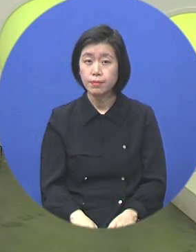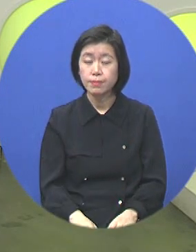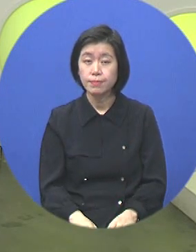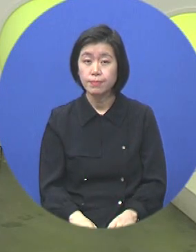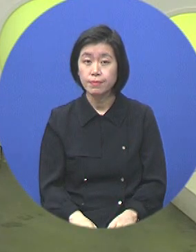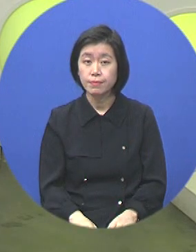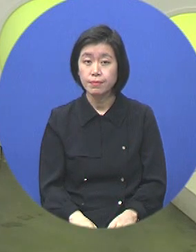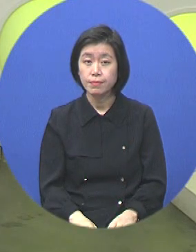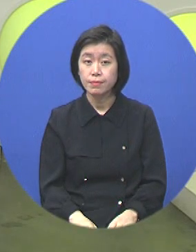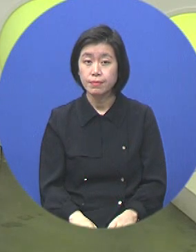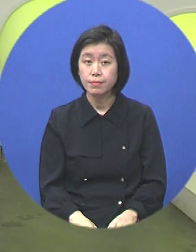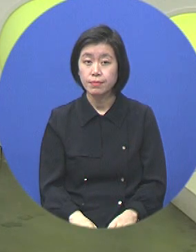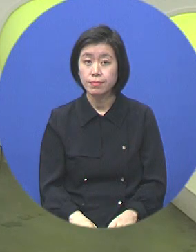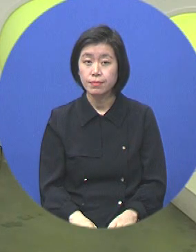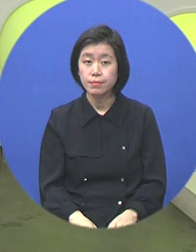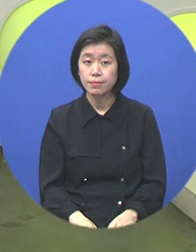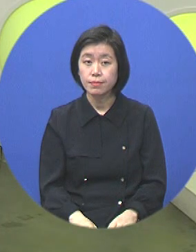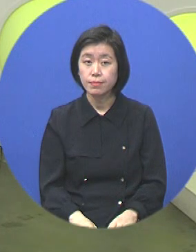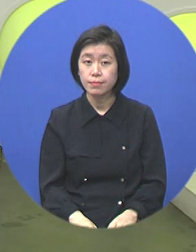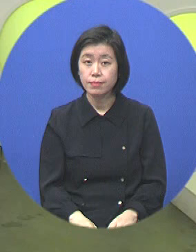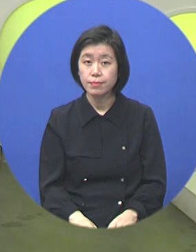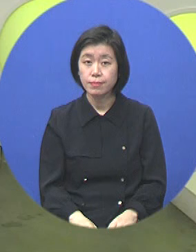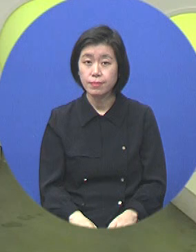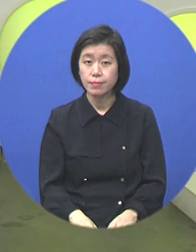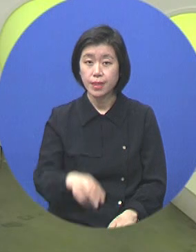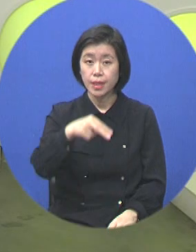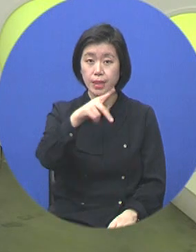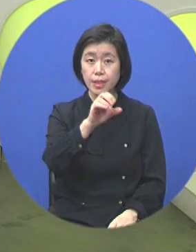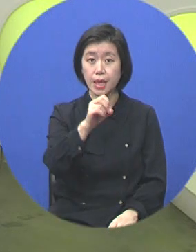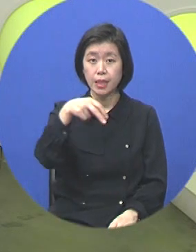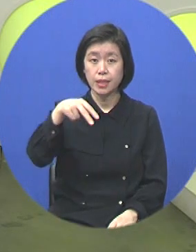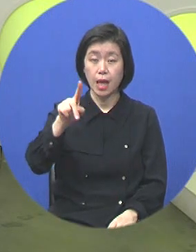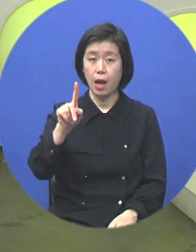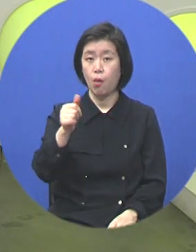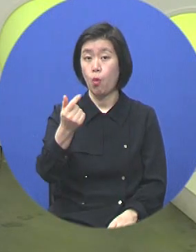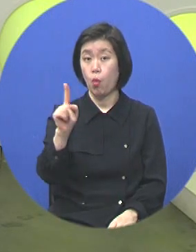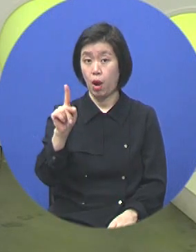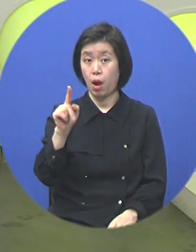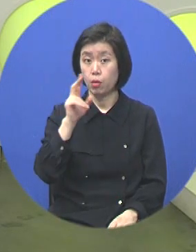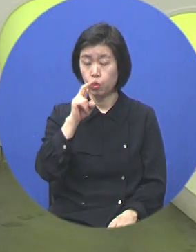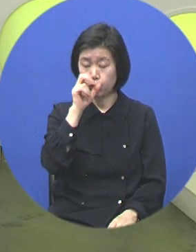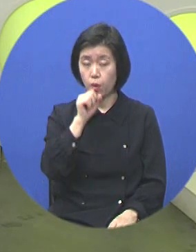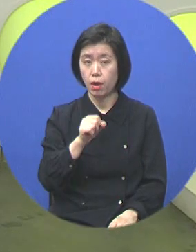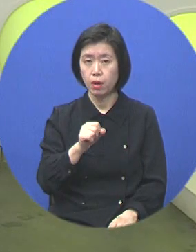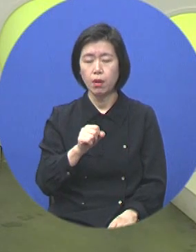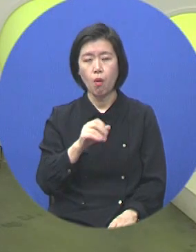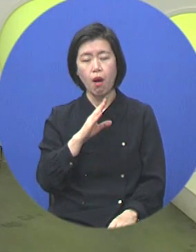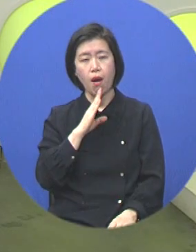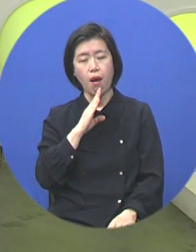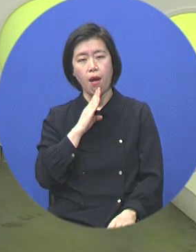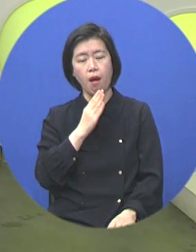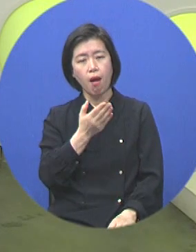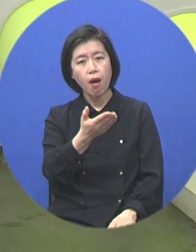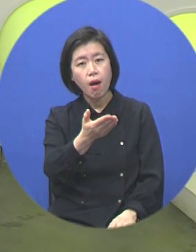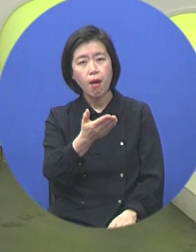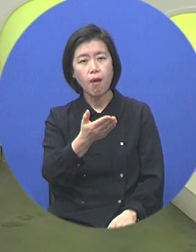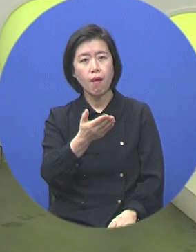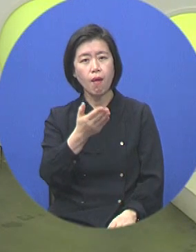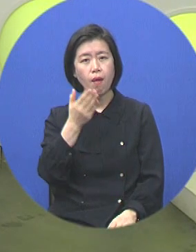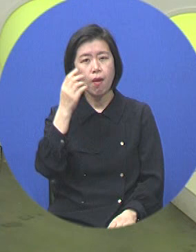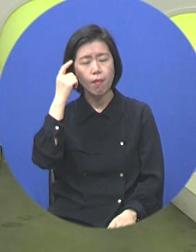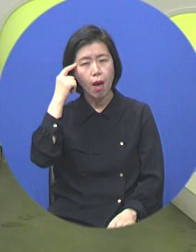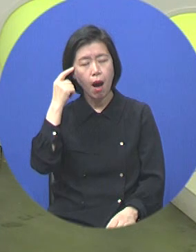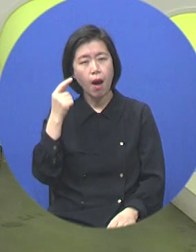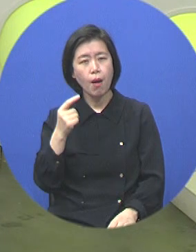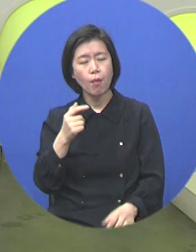노래요? 장민호의 그 상사화 그런 거 배웠으면 좋겠더라고요. 와, 우리 어머니 진짜 세련되셨다. 멋쟁이시다. 예,